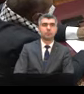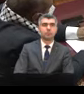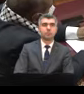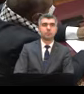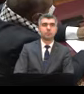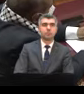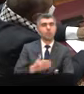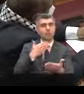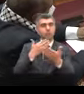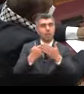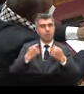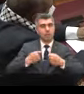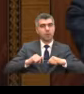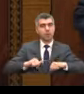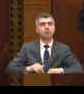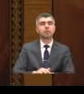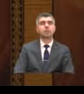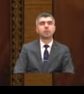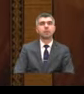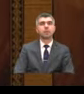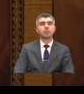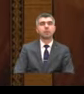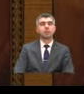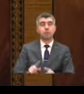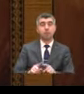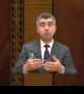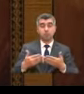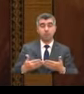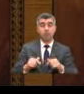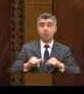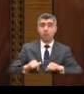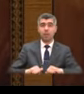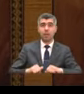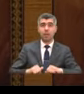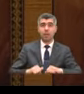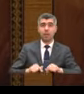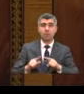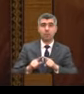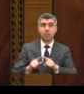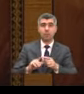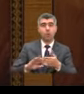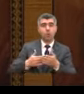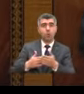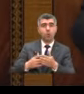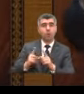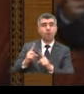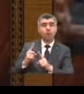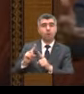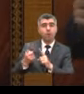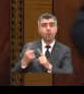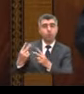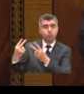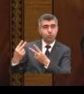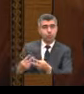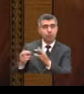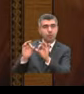كان سيدة رئيس السيدة الوزيرة، وكنا كنتمناو أن هذه الوزارة تستدرك الغياب ديالها في بداية الجائحة وأنها